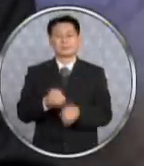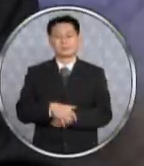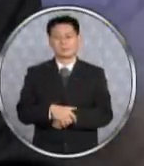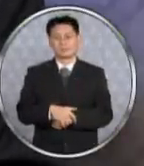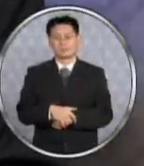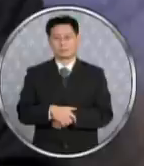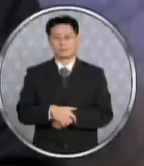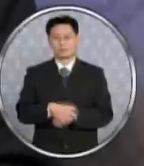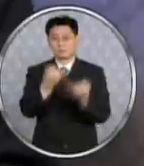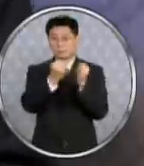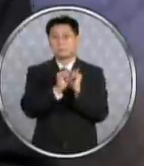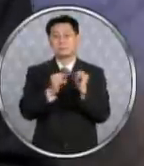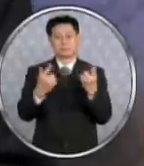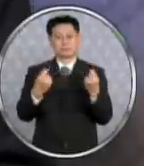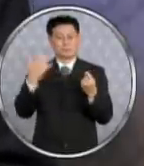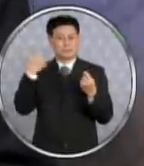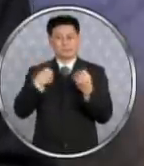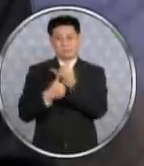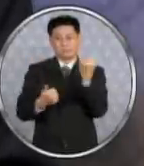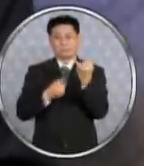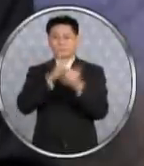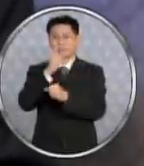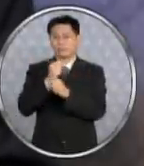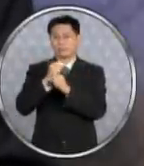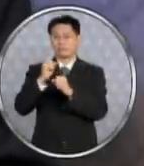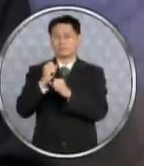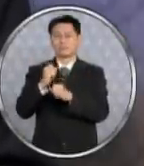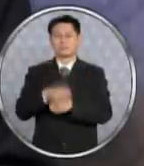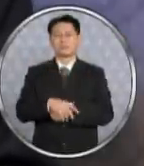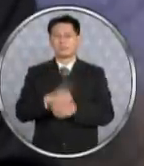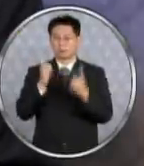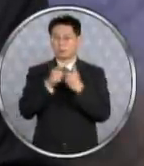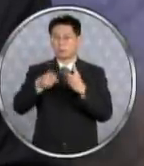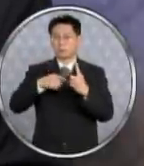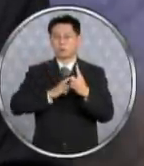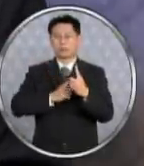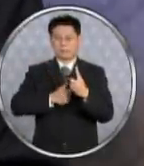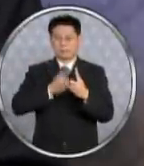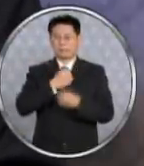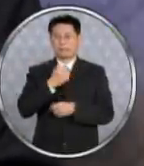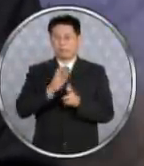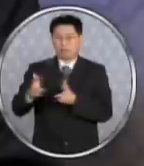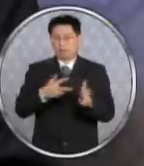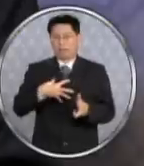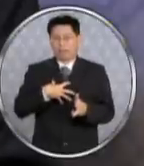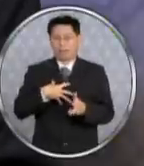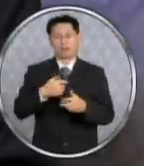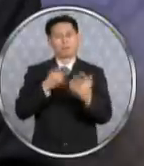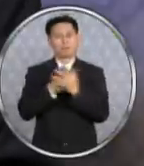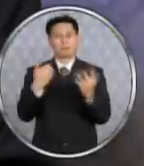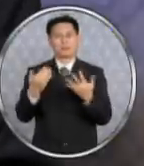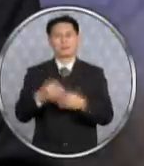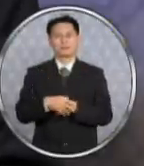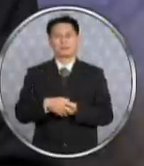友，美青以前也是职业妇女，所以我很了解职业妇女蜡烛两头烧的为难。针